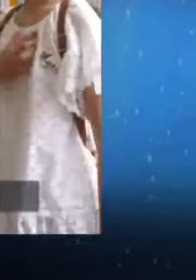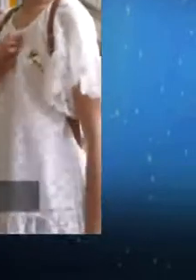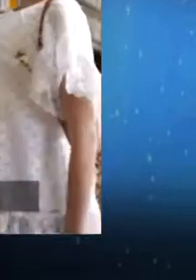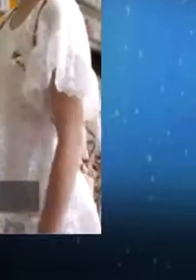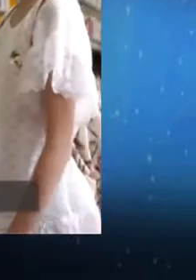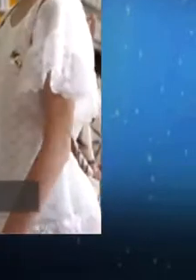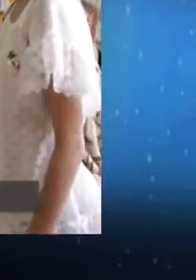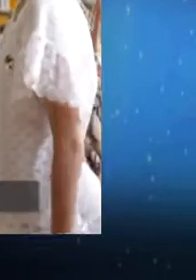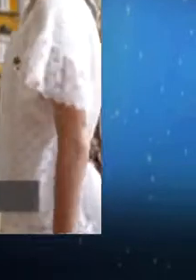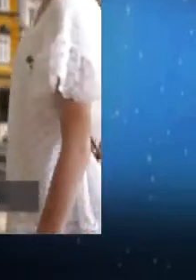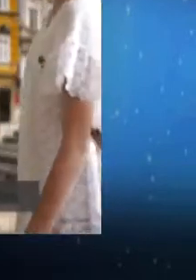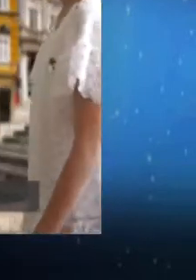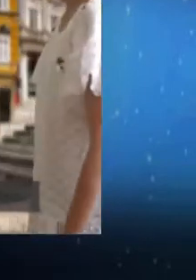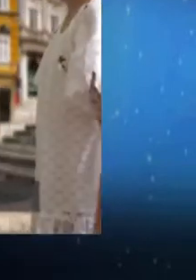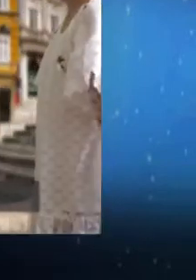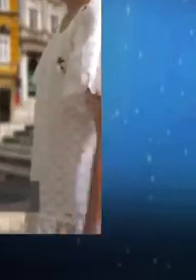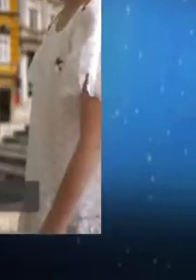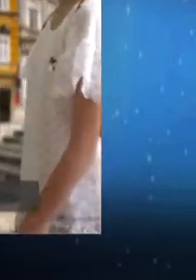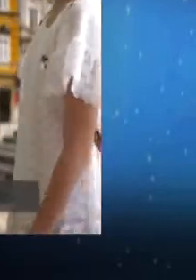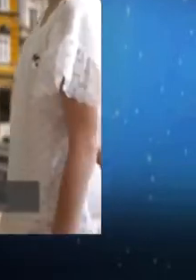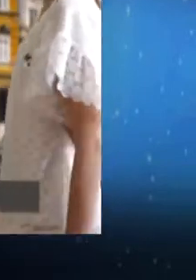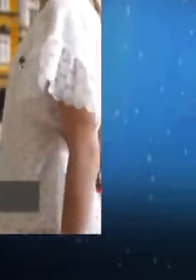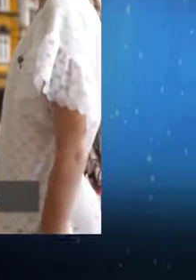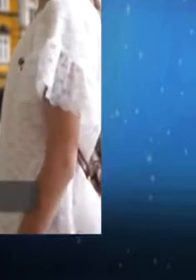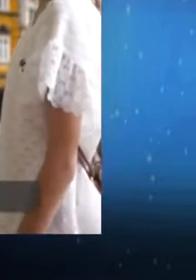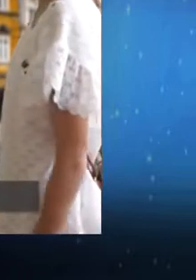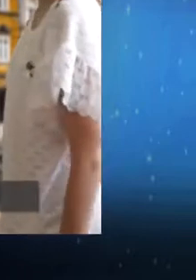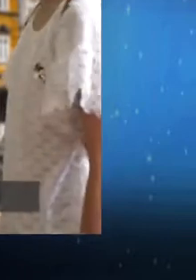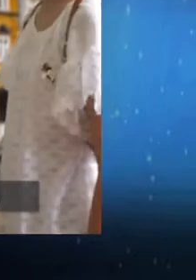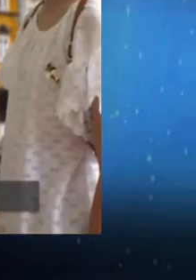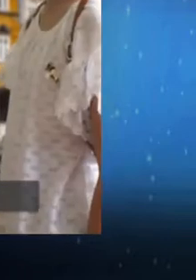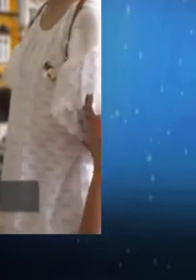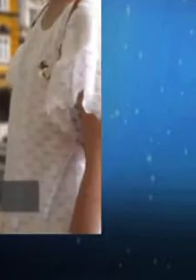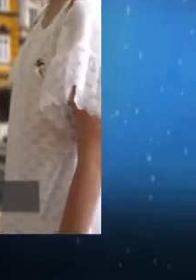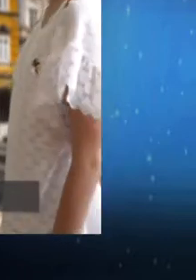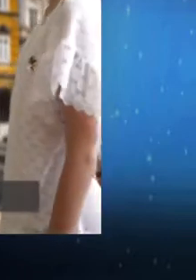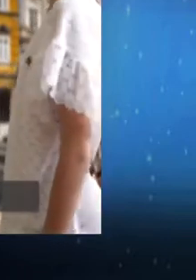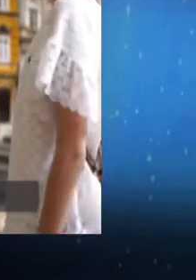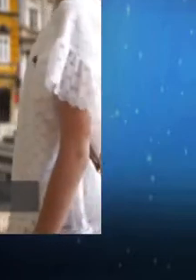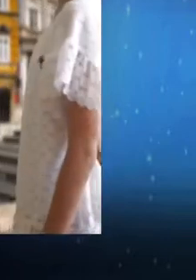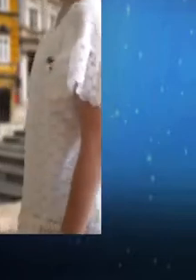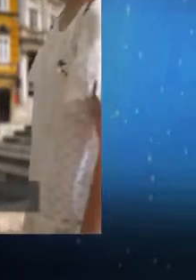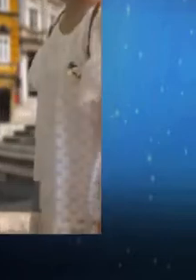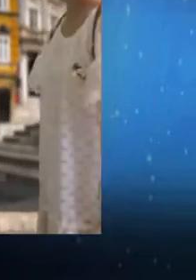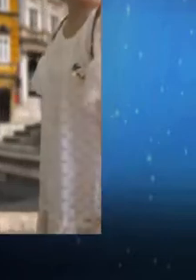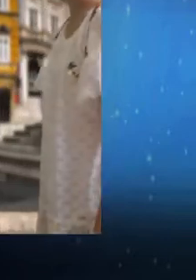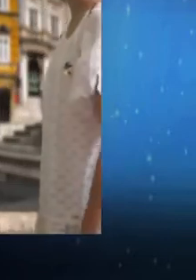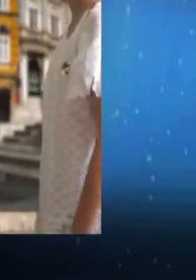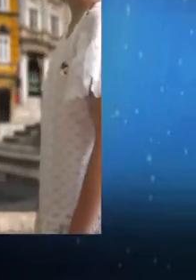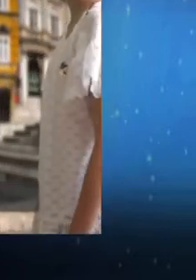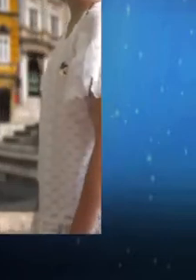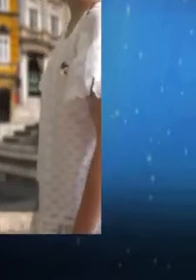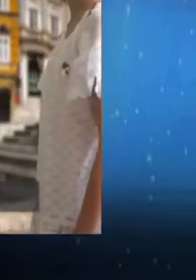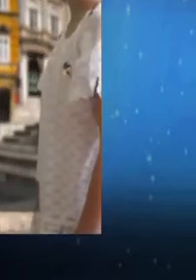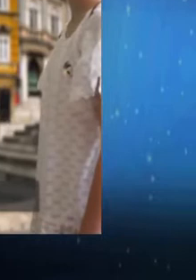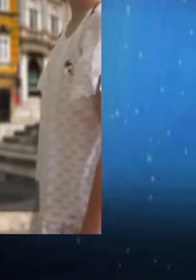caldo e ho sete. Vorrei fare anche una foto davanti all'arco. Aspetta ancora due minuti. Subito dopo l'arco